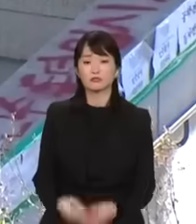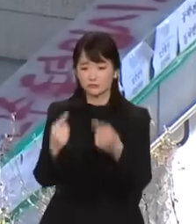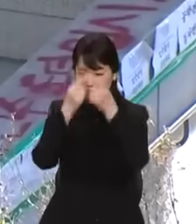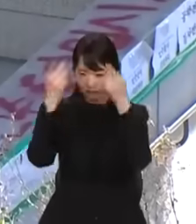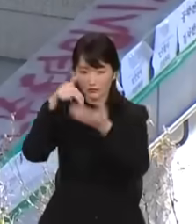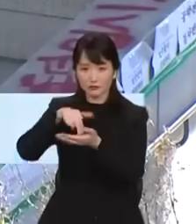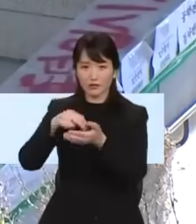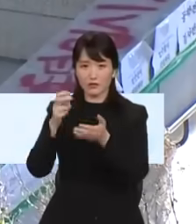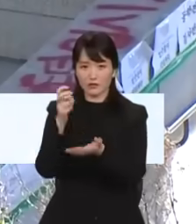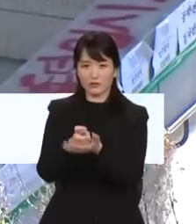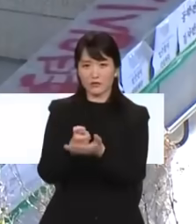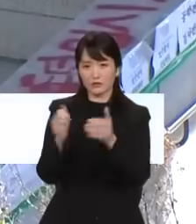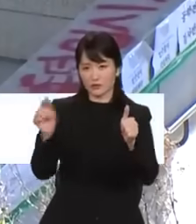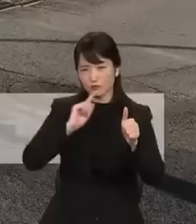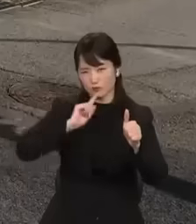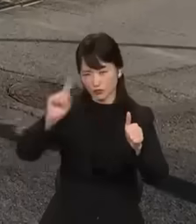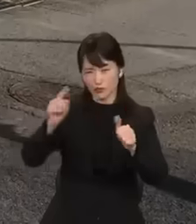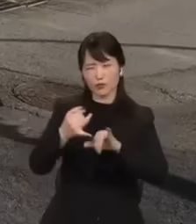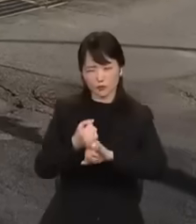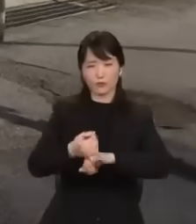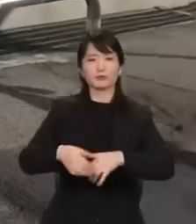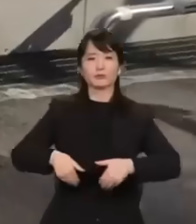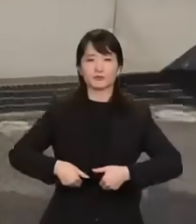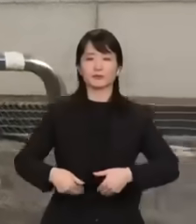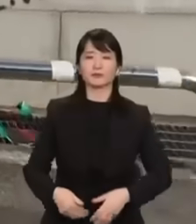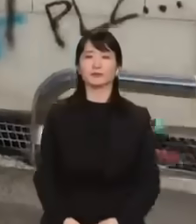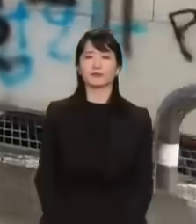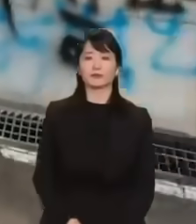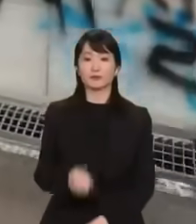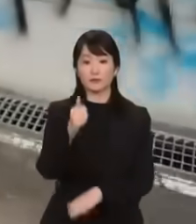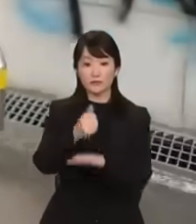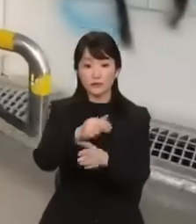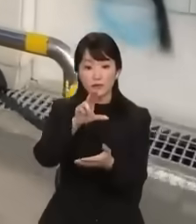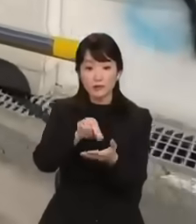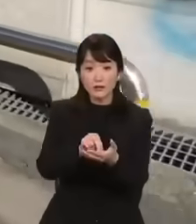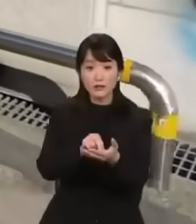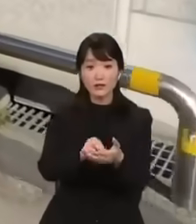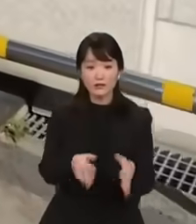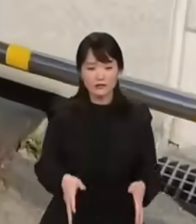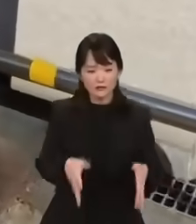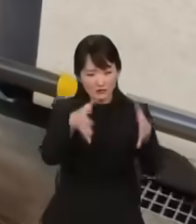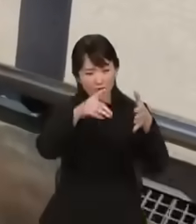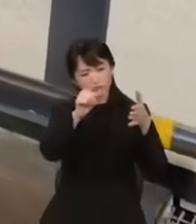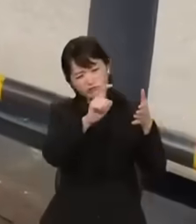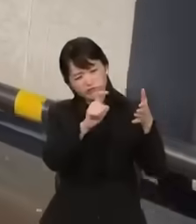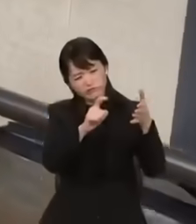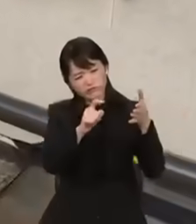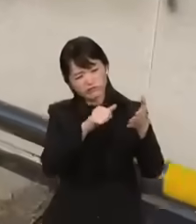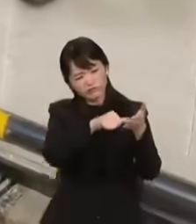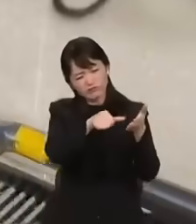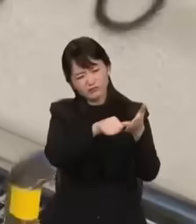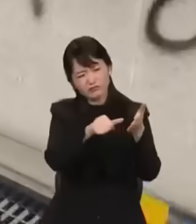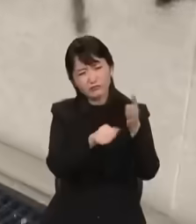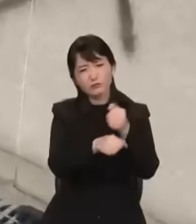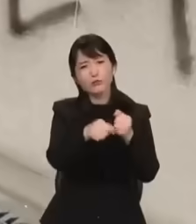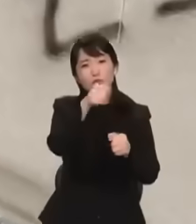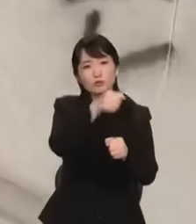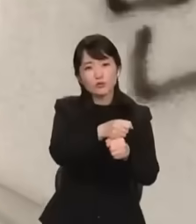대응이 불가피하다는 입장입니다. 결국 문제는 복구 비용입니다. 이 스프레이와 페인트로 훼손된